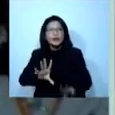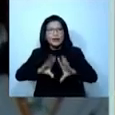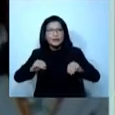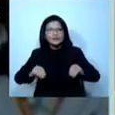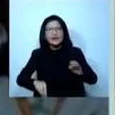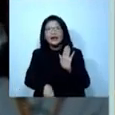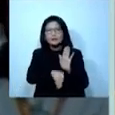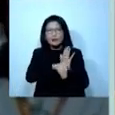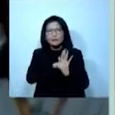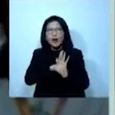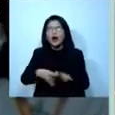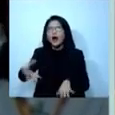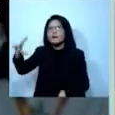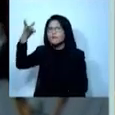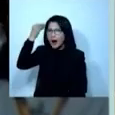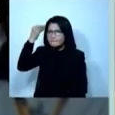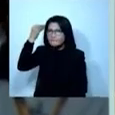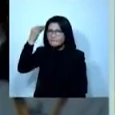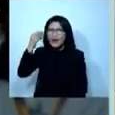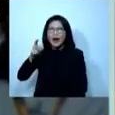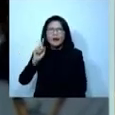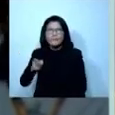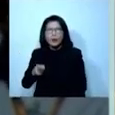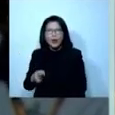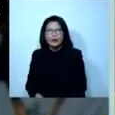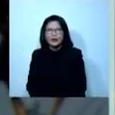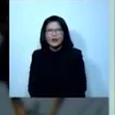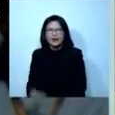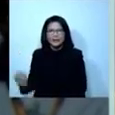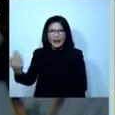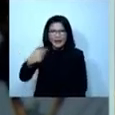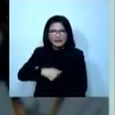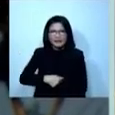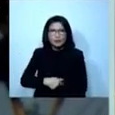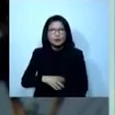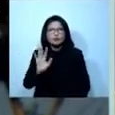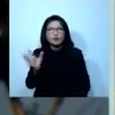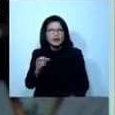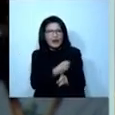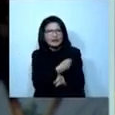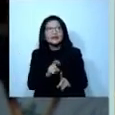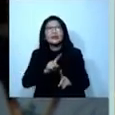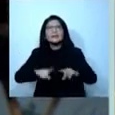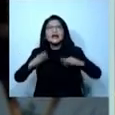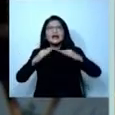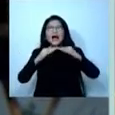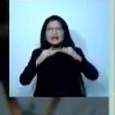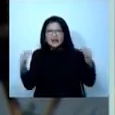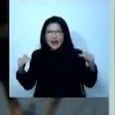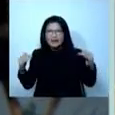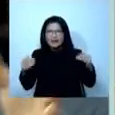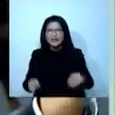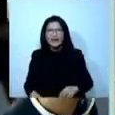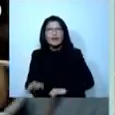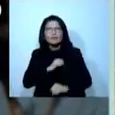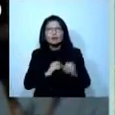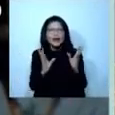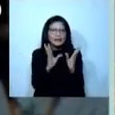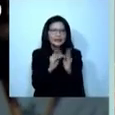nomor 2 untuk bisa meyakinkan publik bahwa mereka memang layak dipilih untuk di Pilpres di 2024 mendatang